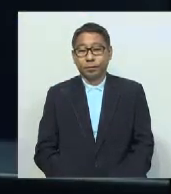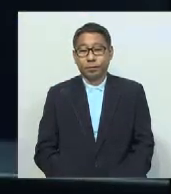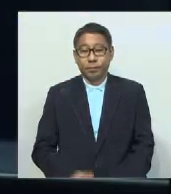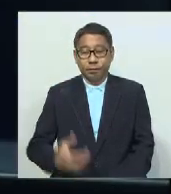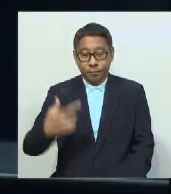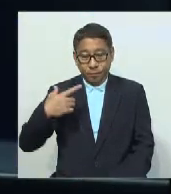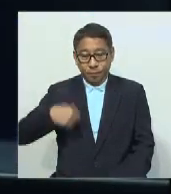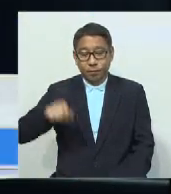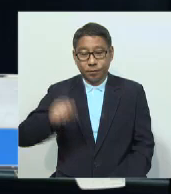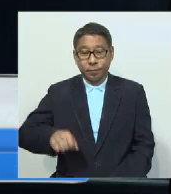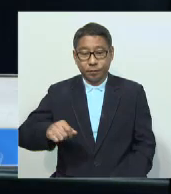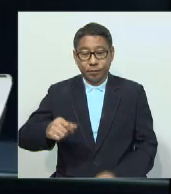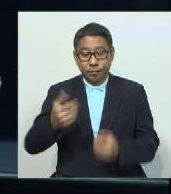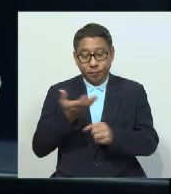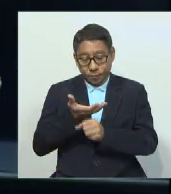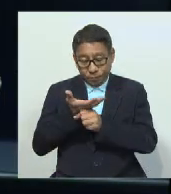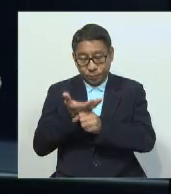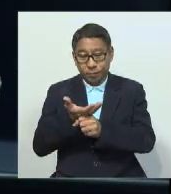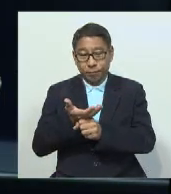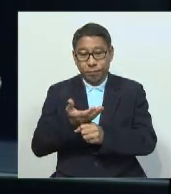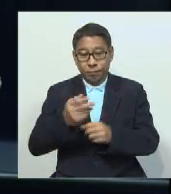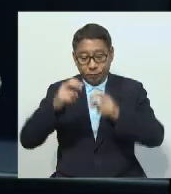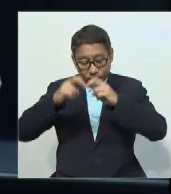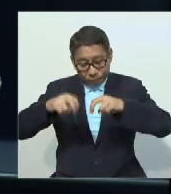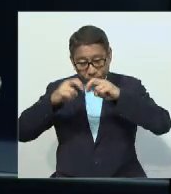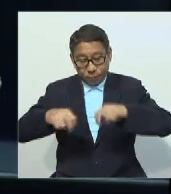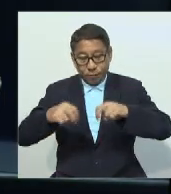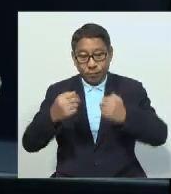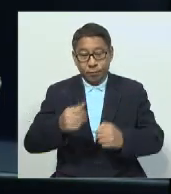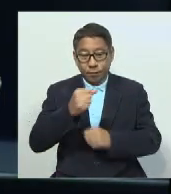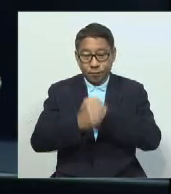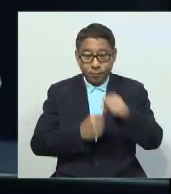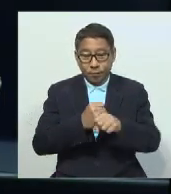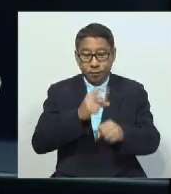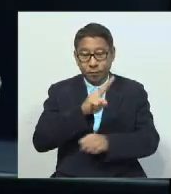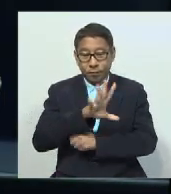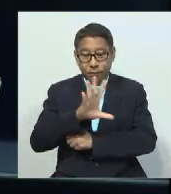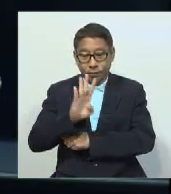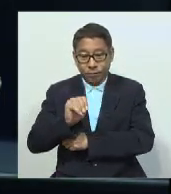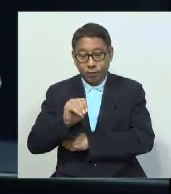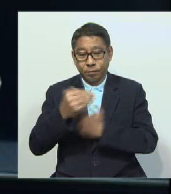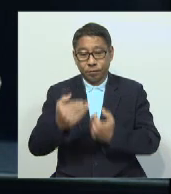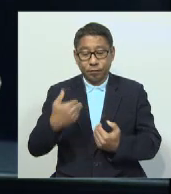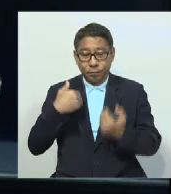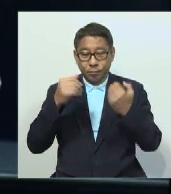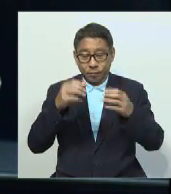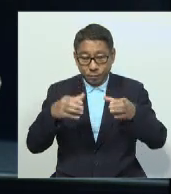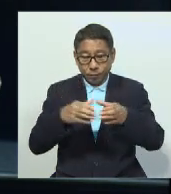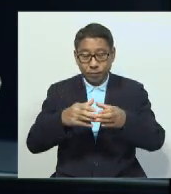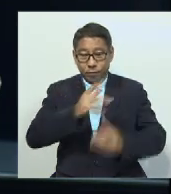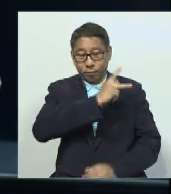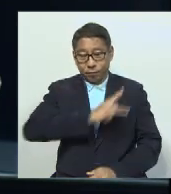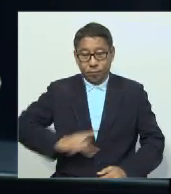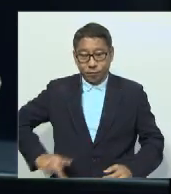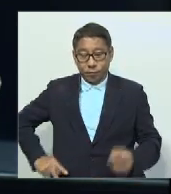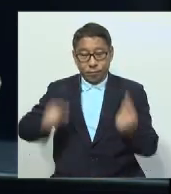นูญได้วินิจฉัยว่ารัฐธรรมนูญของไทยทุกฉบับรวมทั้งพุทธศักราช2540มีหมวดว่าด้วยพระมหากษัตริย์เป็นการเฉ